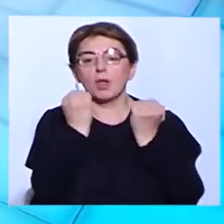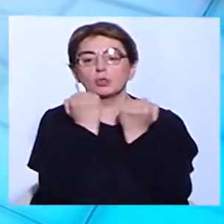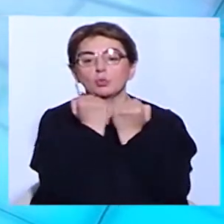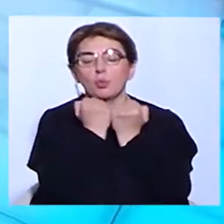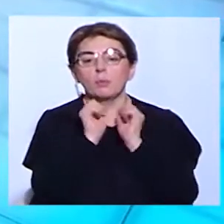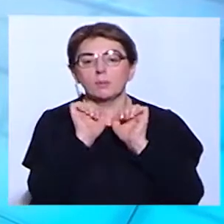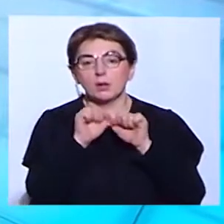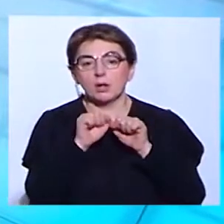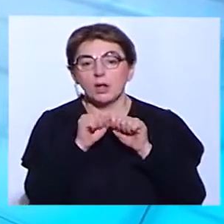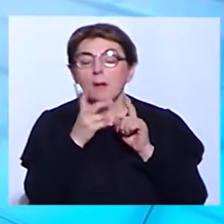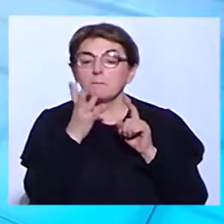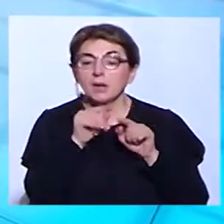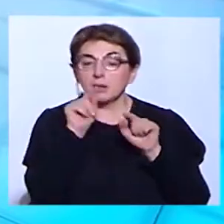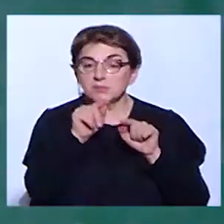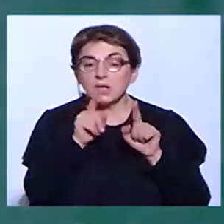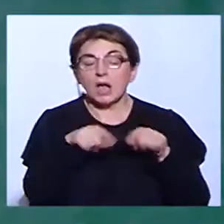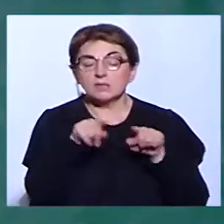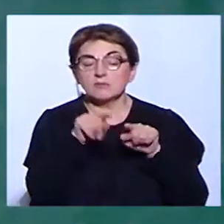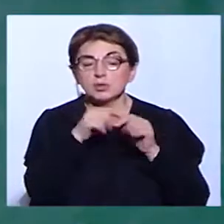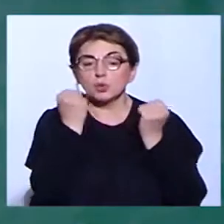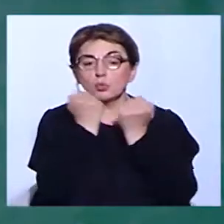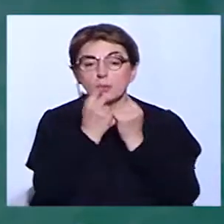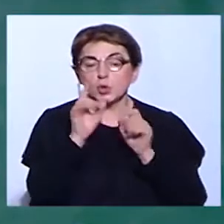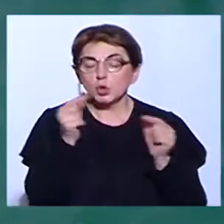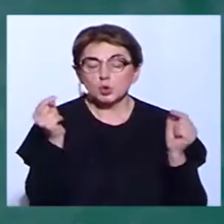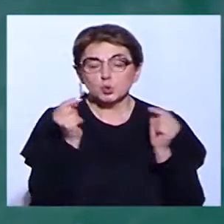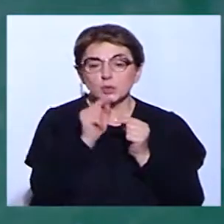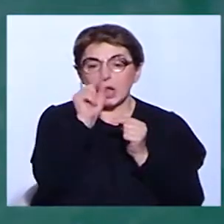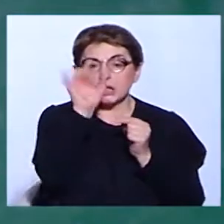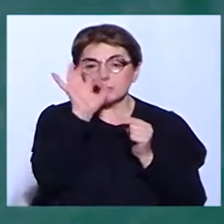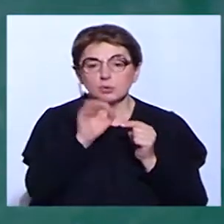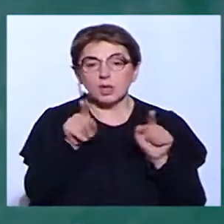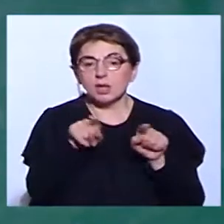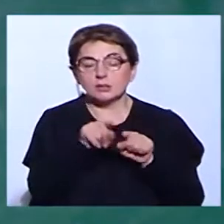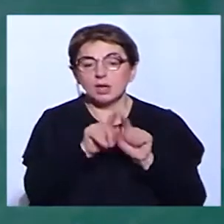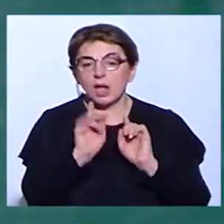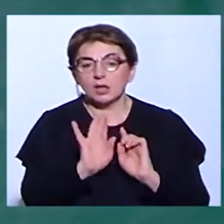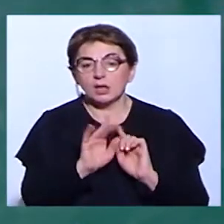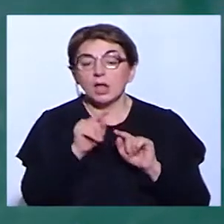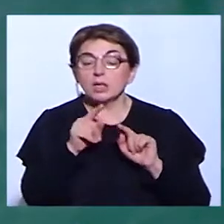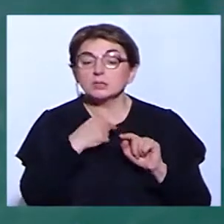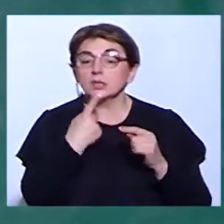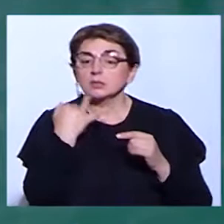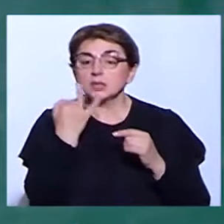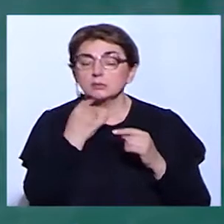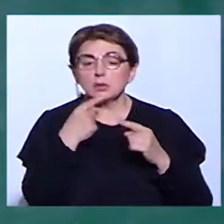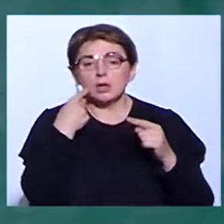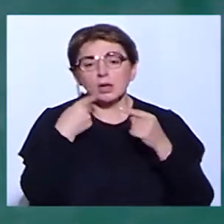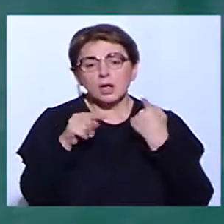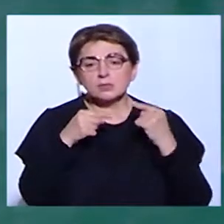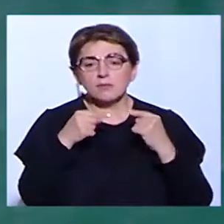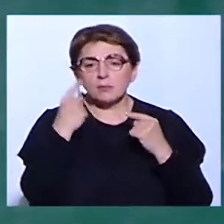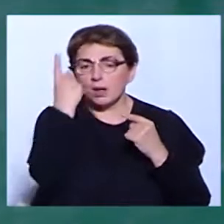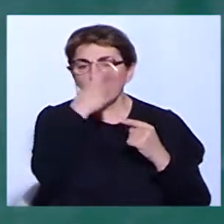ასლები არც ისინი არიან. რამ გამოიწვია ეს განსხვავება ინდივიდებს შორის? ინდივიდებს შორის